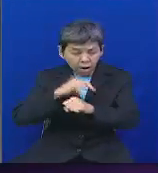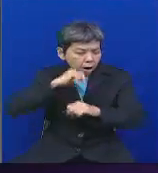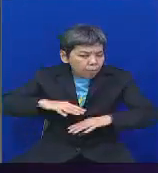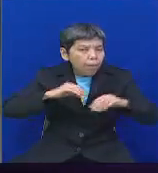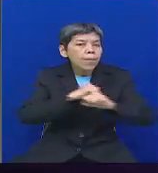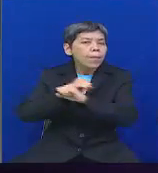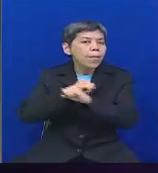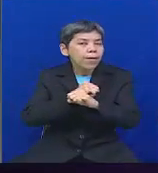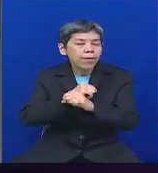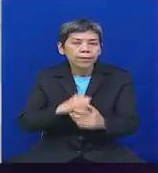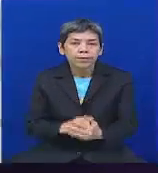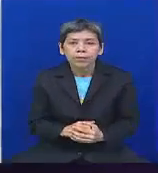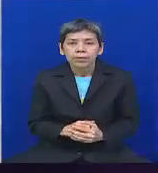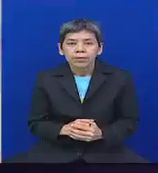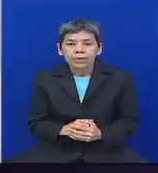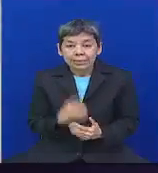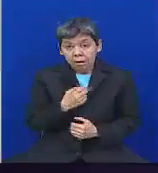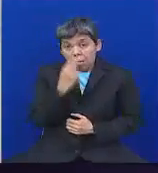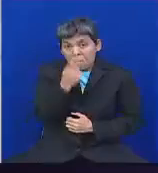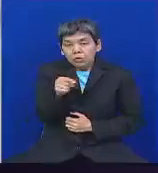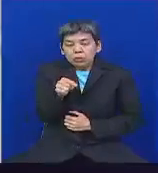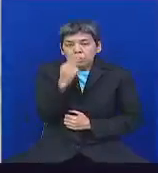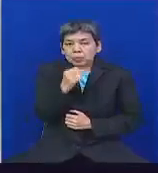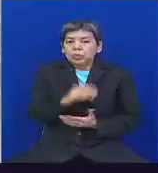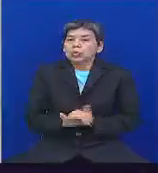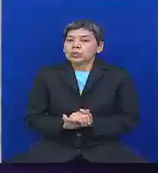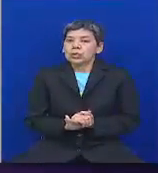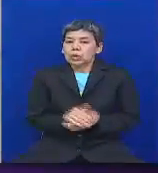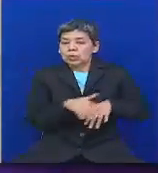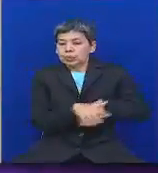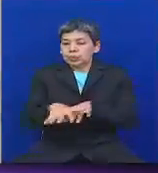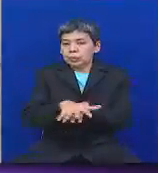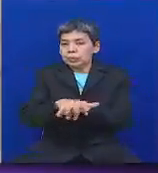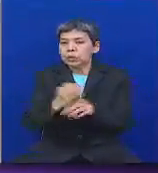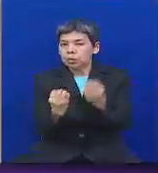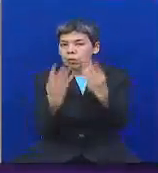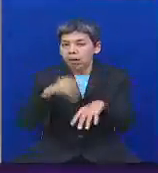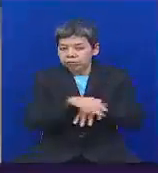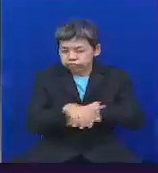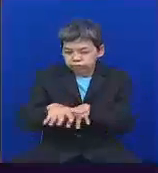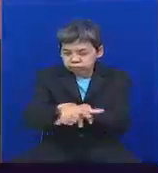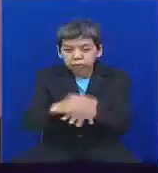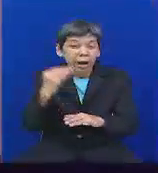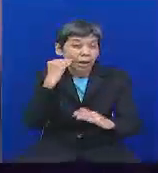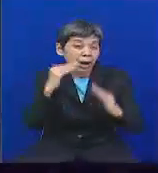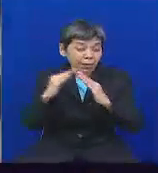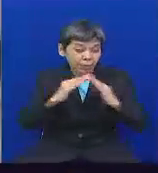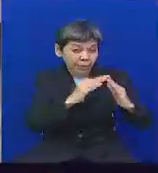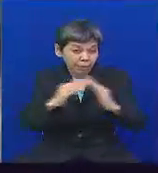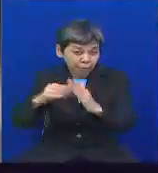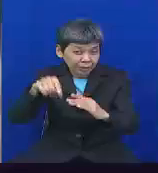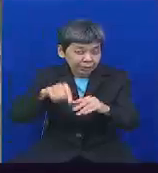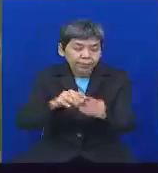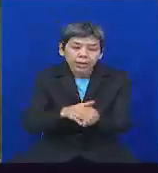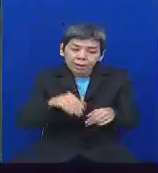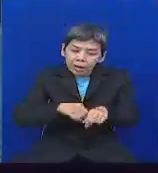แล้วค่ะส่วนที่เห็นนะคะเป็นเหตุการณ์ค่ะขณะที่เกิดน้ำป่าไหลทะลักเข้าท่วมบ้านเรือนประชาชนที่อยู่